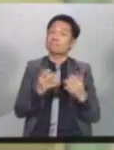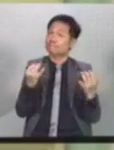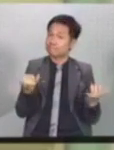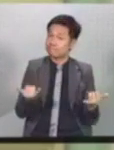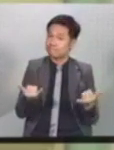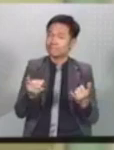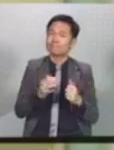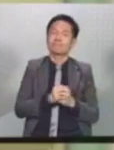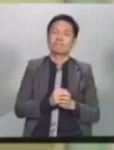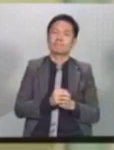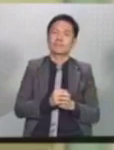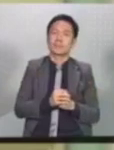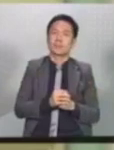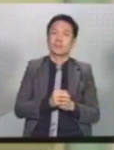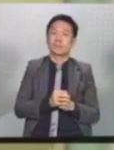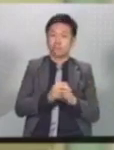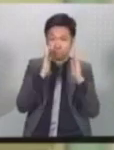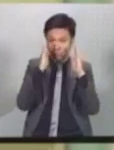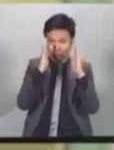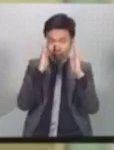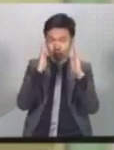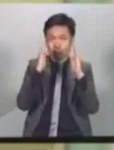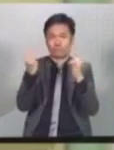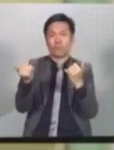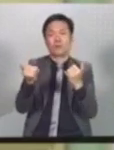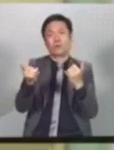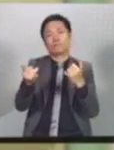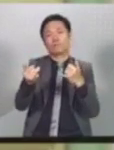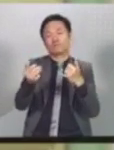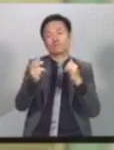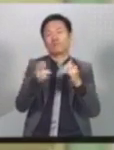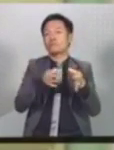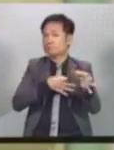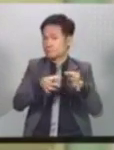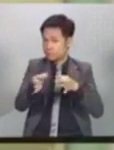mendapat mendengar taklimat daripada pihak Kementerian